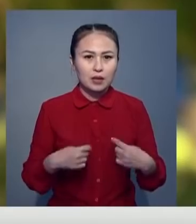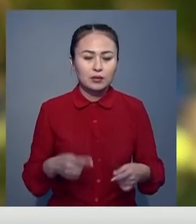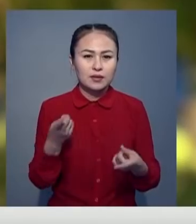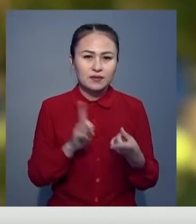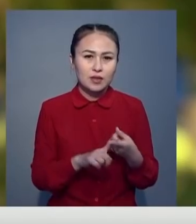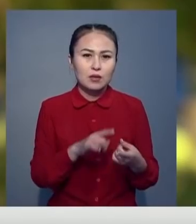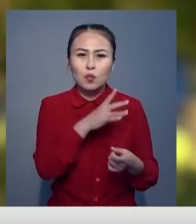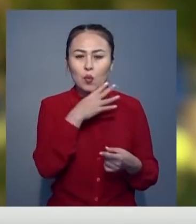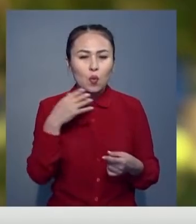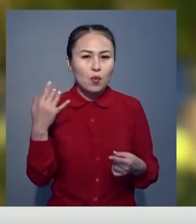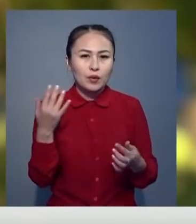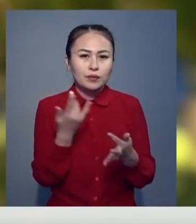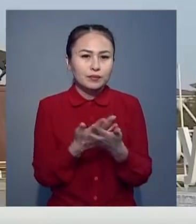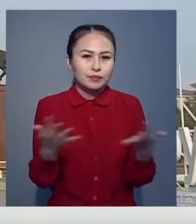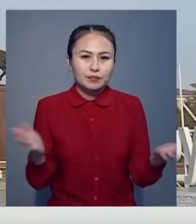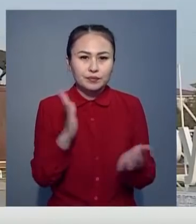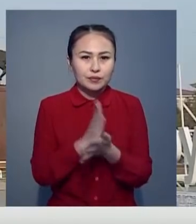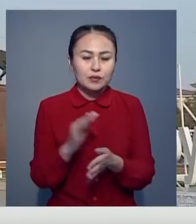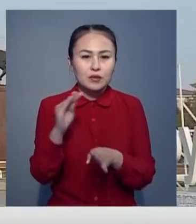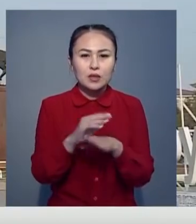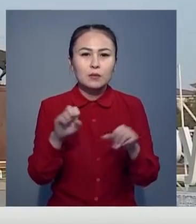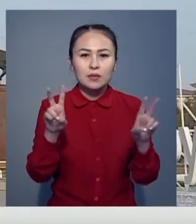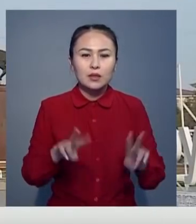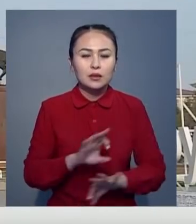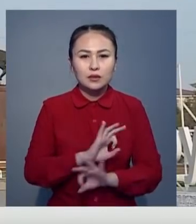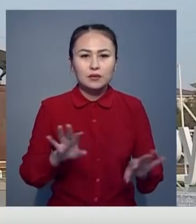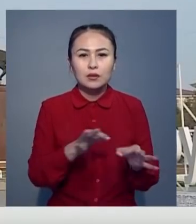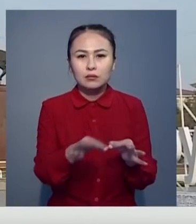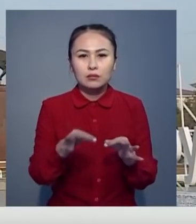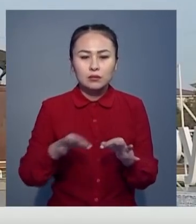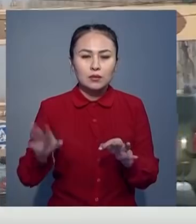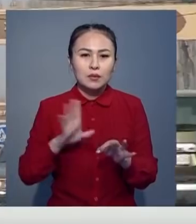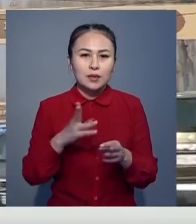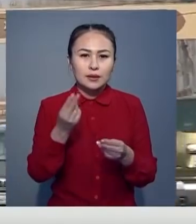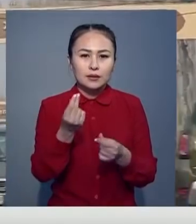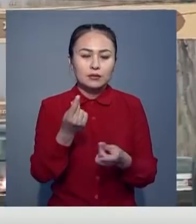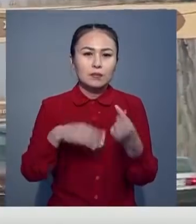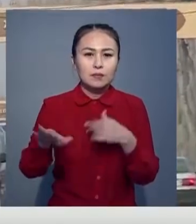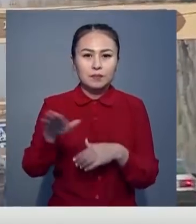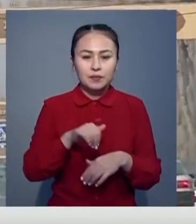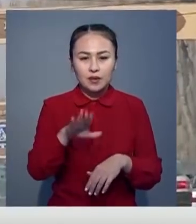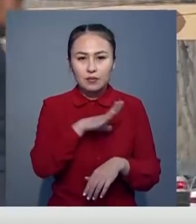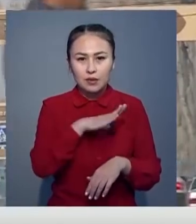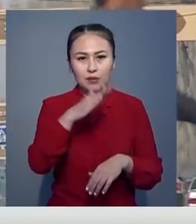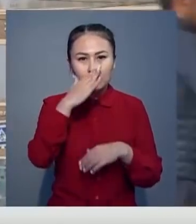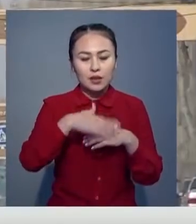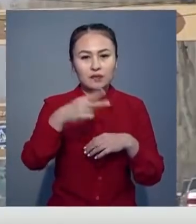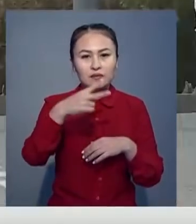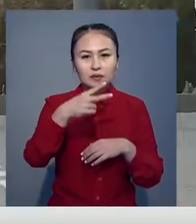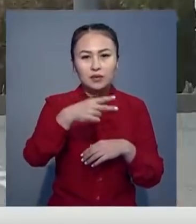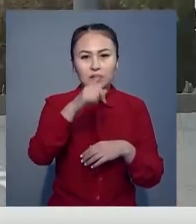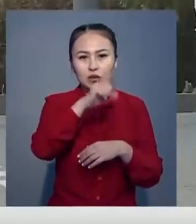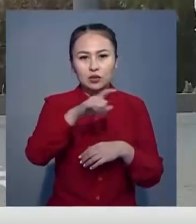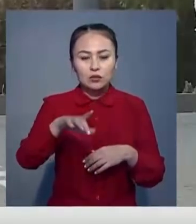сияқты әртараптандырып отыр. Мамандардың мәліметінше аймақта биыл қайтарымсыз қаражат 2000-ға жуық азаматқа берілмек. Ол үшін